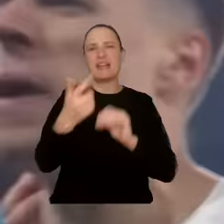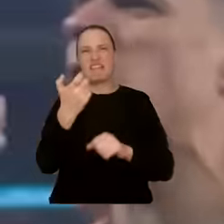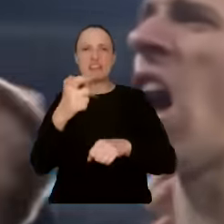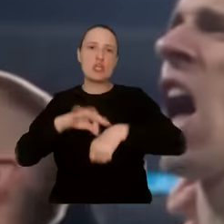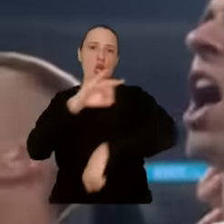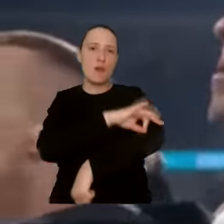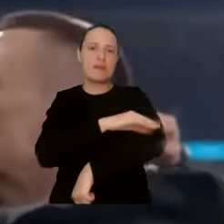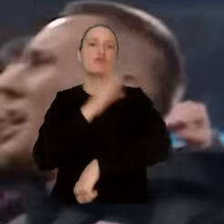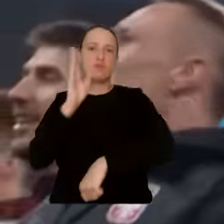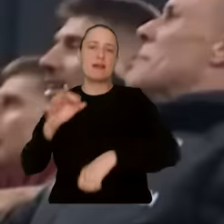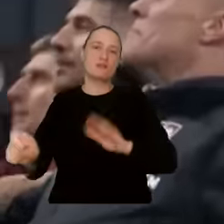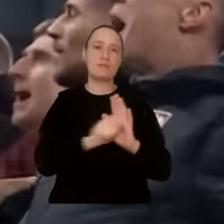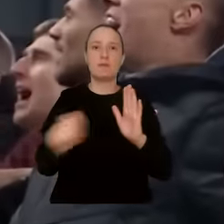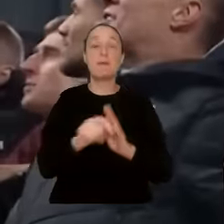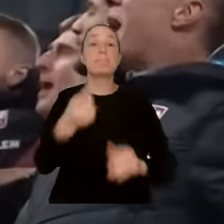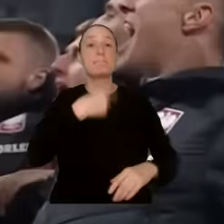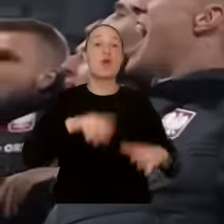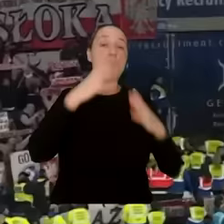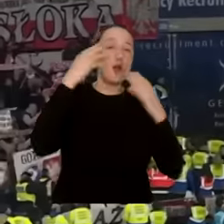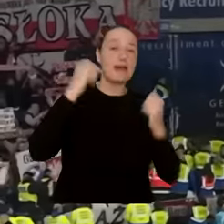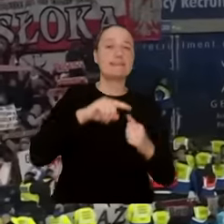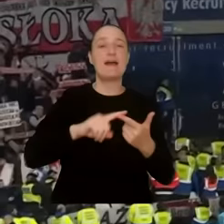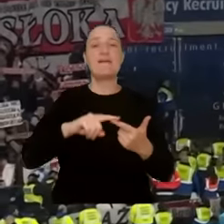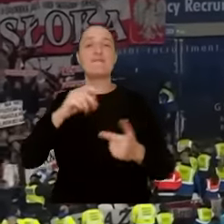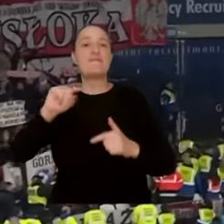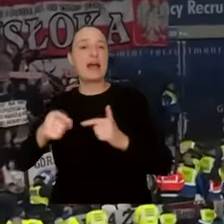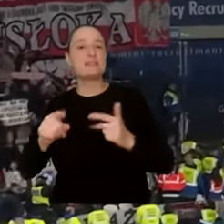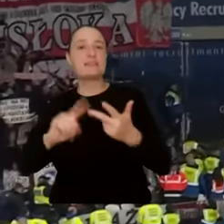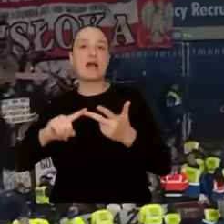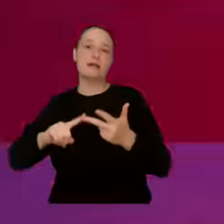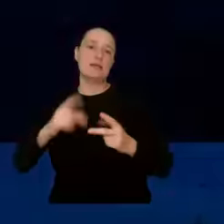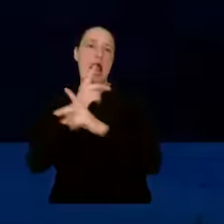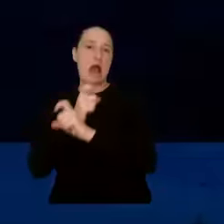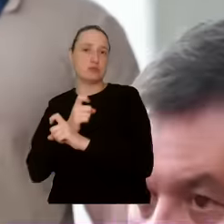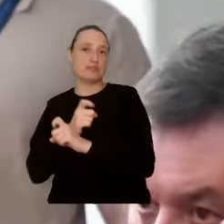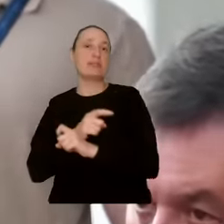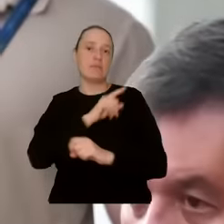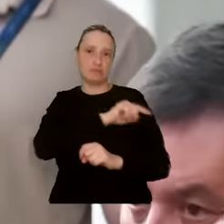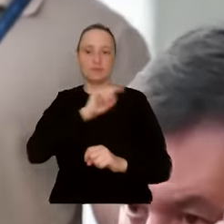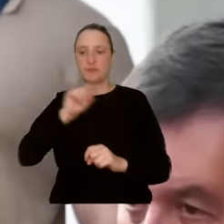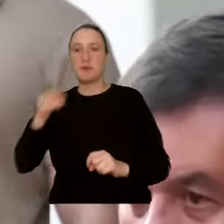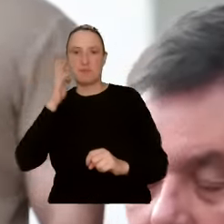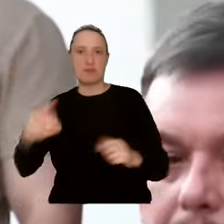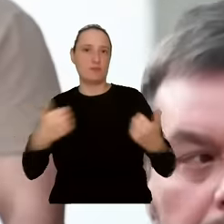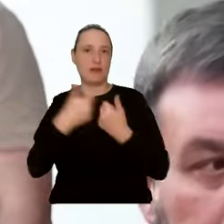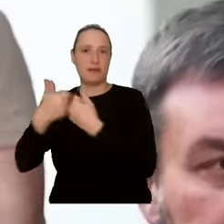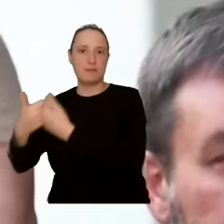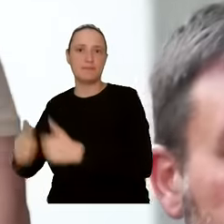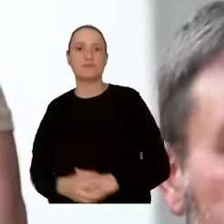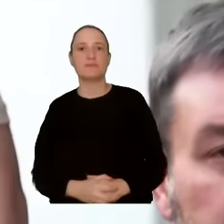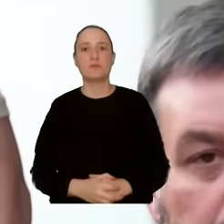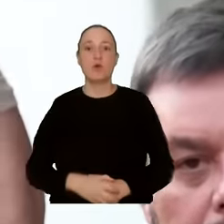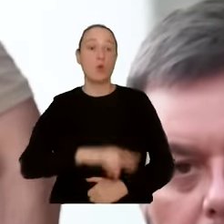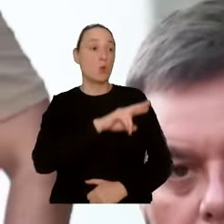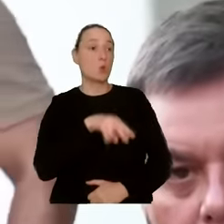W grupie zagramy z Holandią, Austrią i Francją, odpowiednio w Hamburgu, Berlinie i Dortmundzie. Luis Rubiales zatrzymany